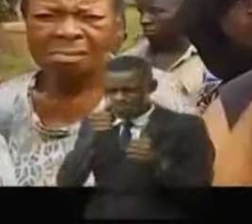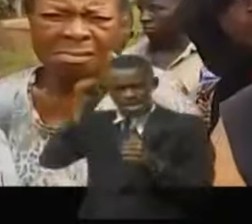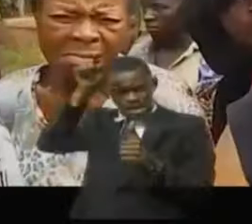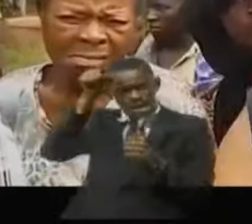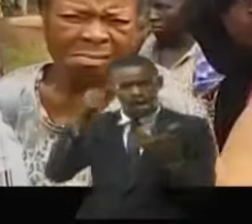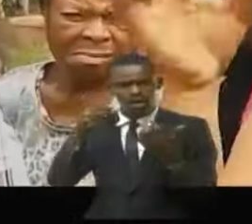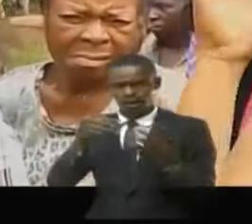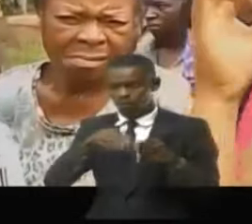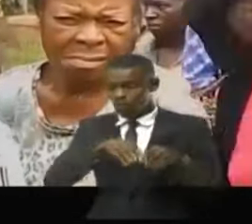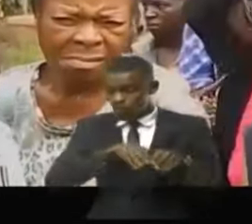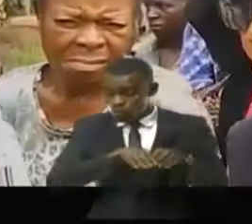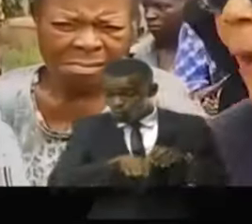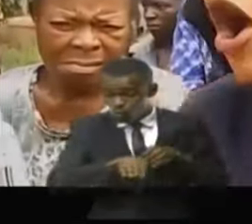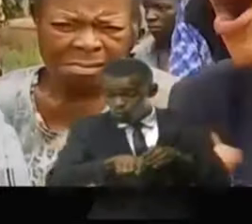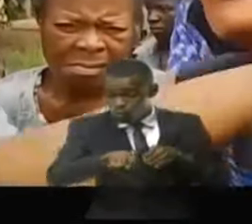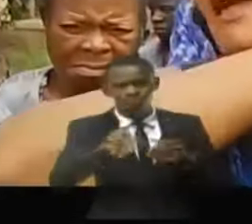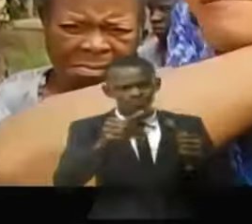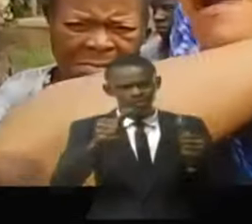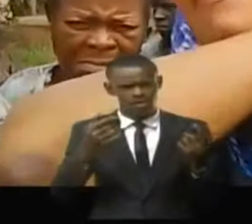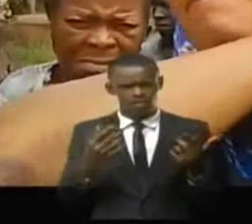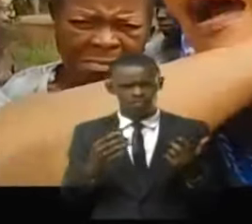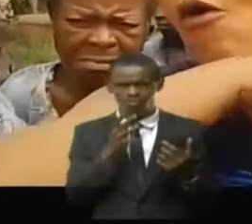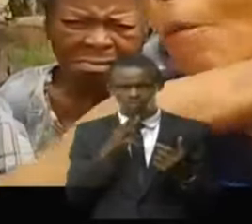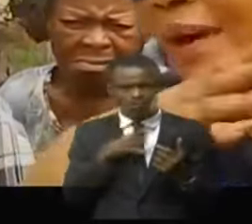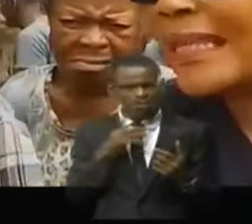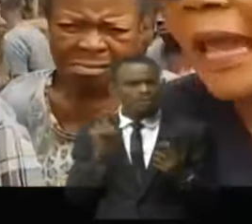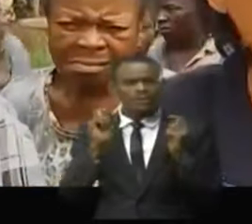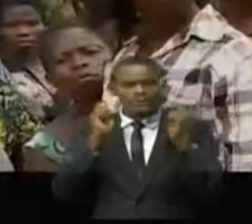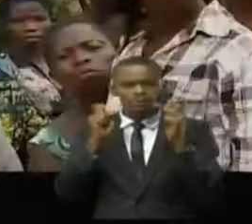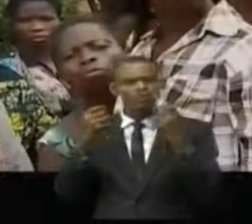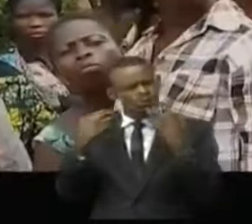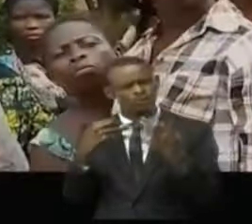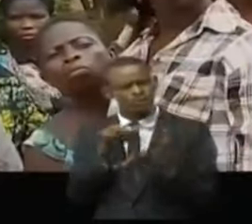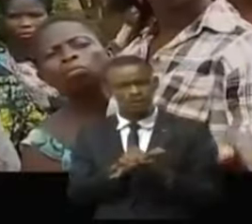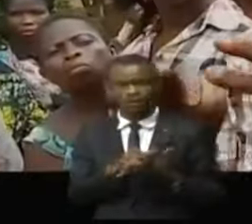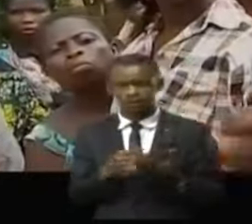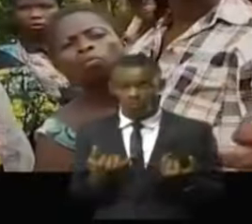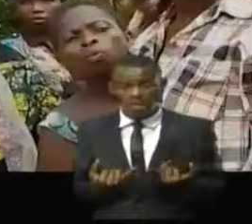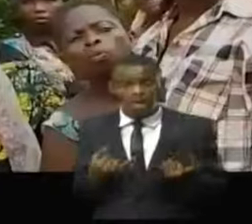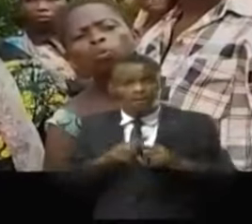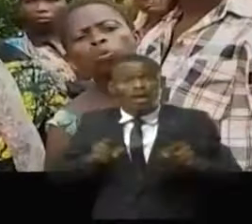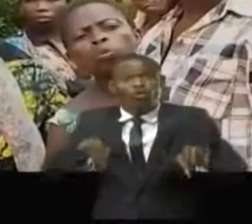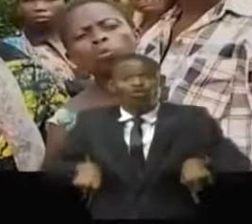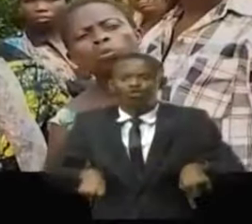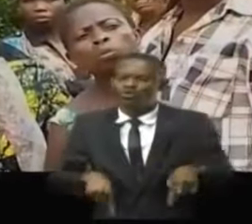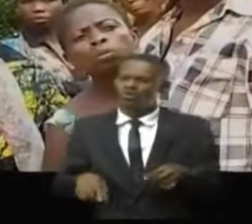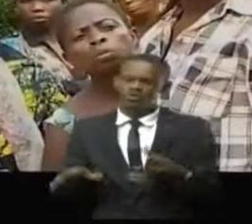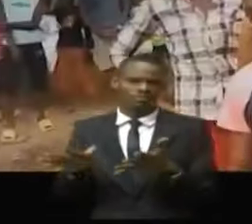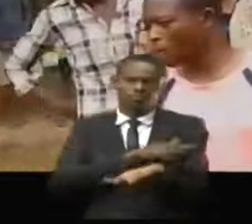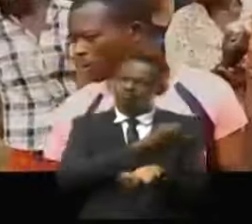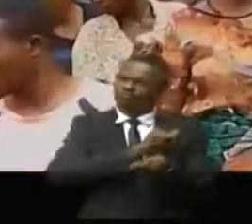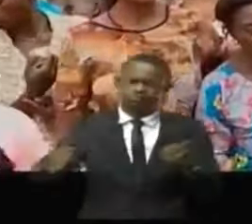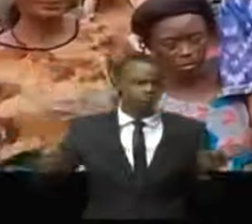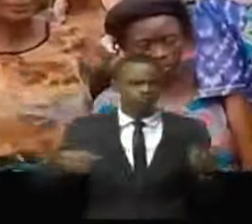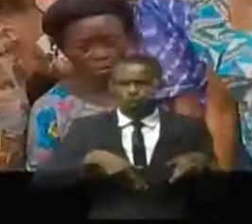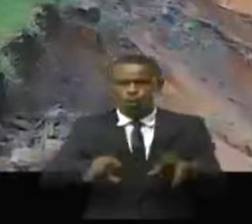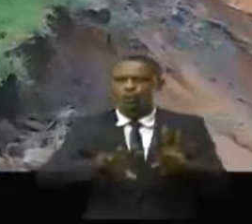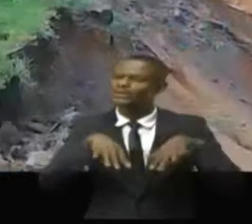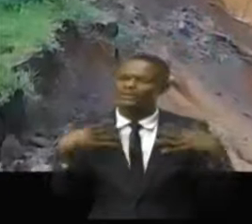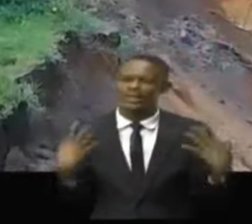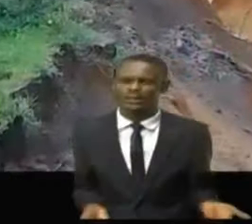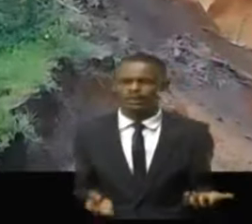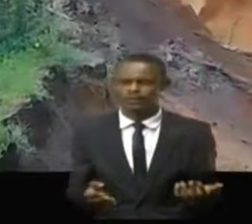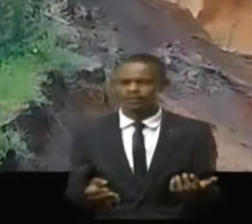Mais aujourd'hui, c'est déplorable, on ne sait même pas par où passer. Pour faire face à l'urgence, Pierre-Célestin Ngalamouloumé,